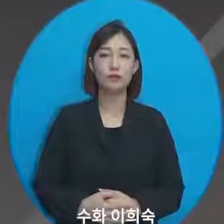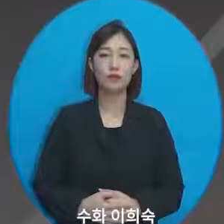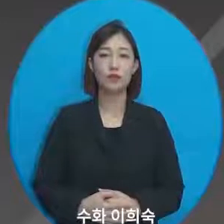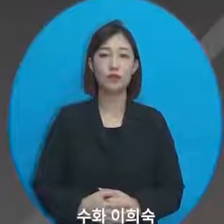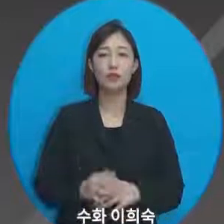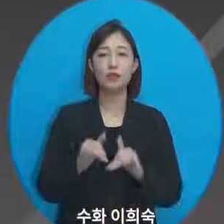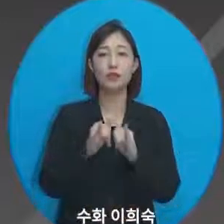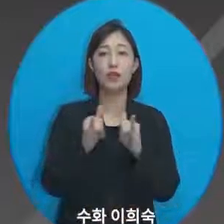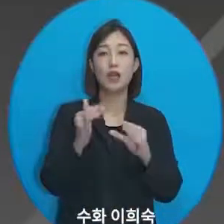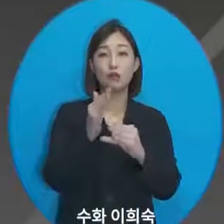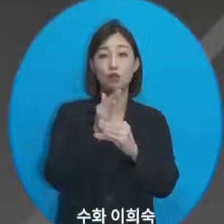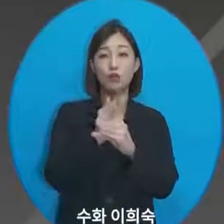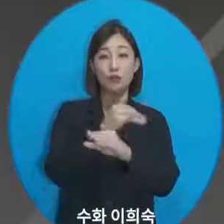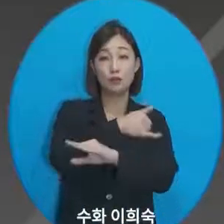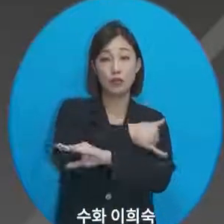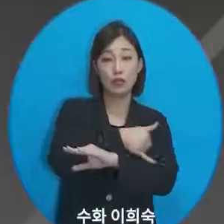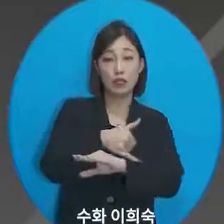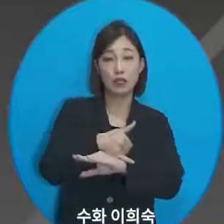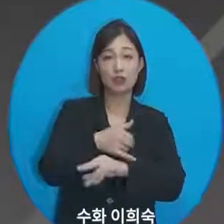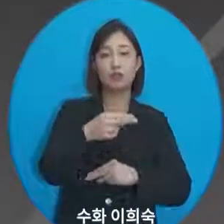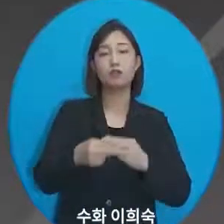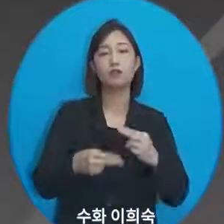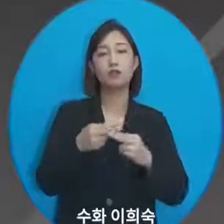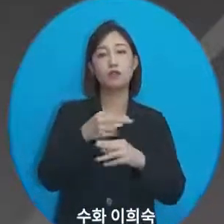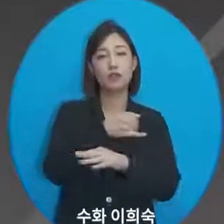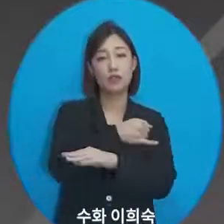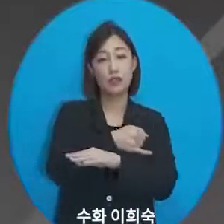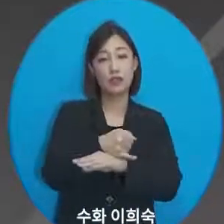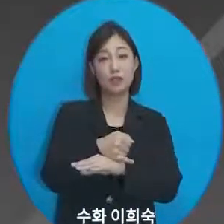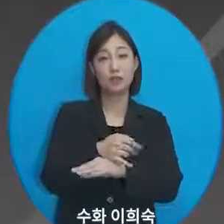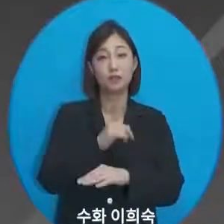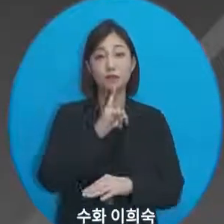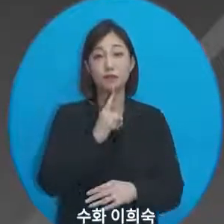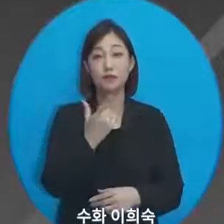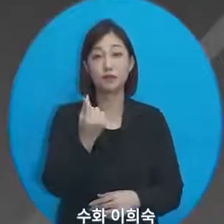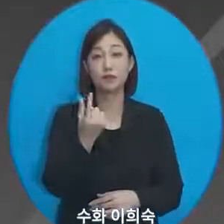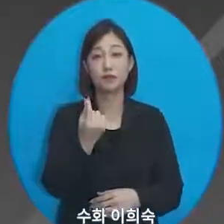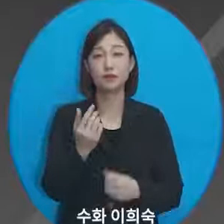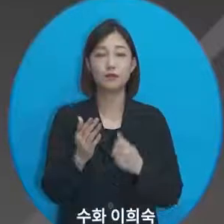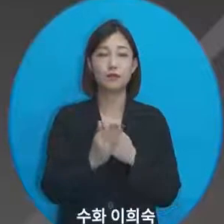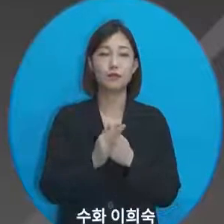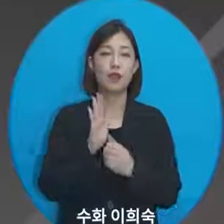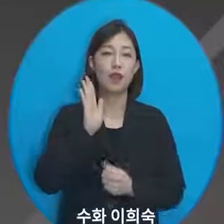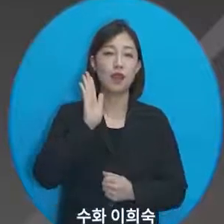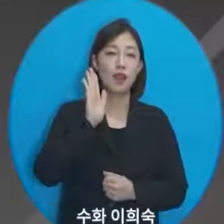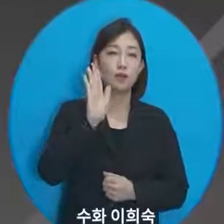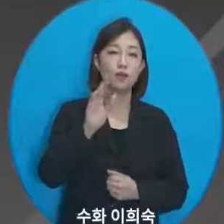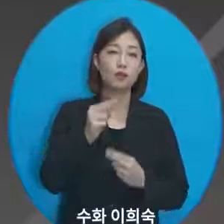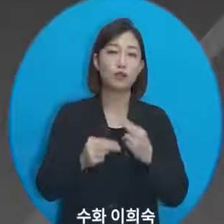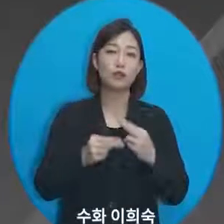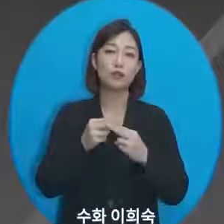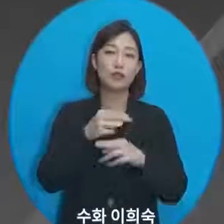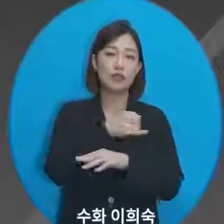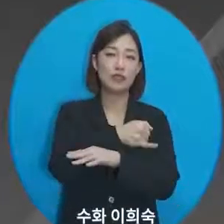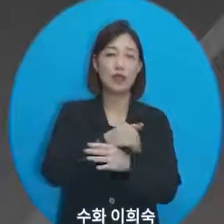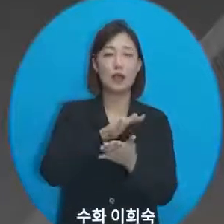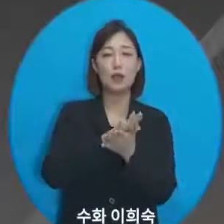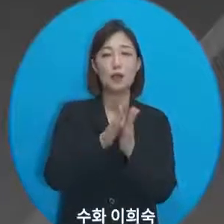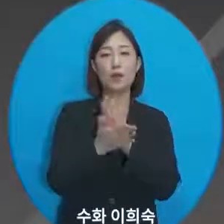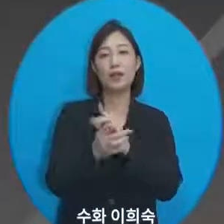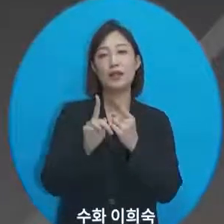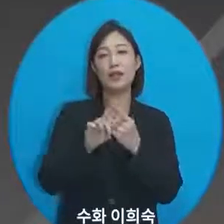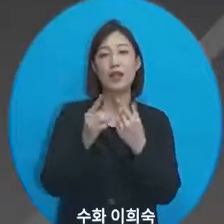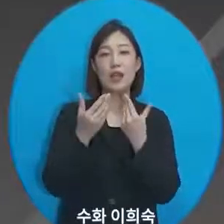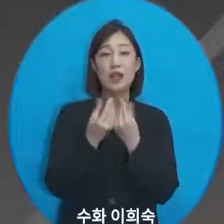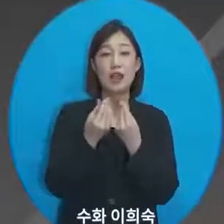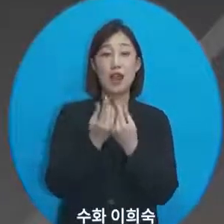그러한 인간 중심의 디자인으로서 유니버셜 디자인의 앞으로의 변화를 사례를 통해서 짧게